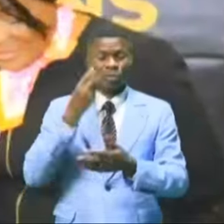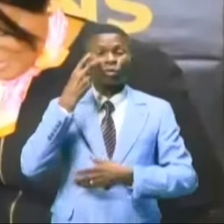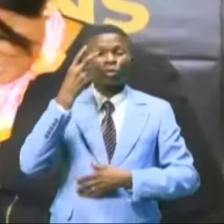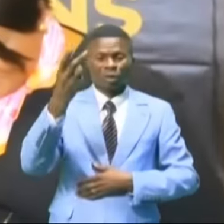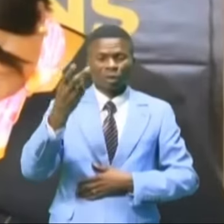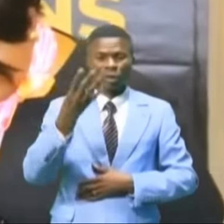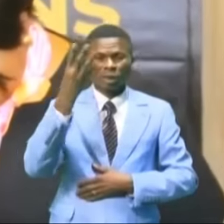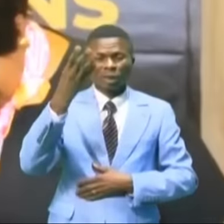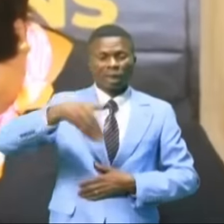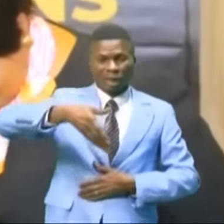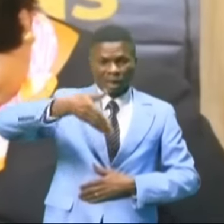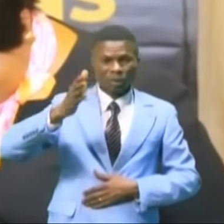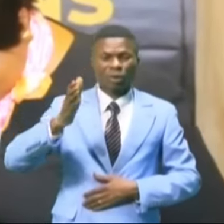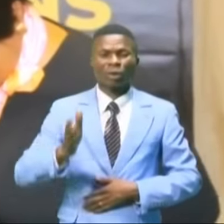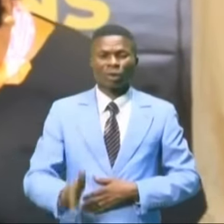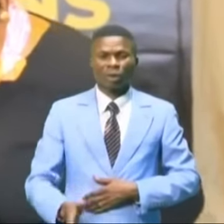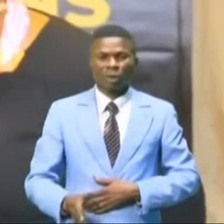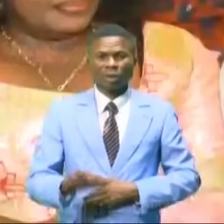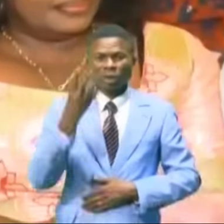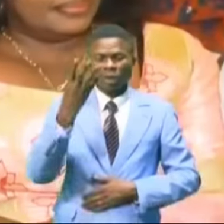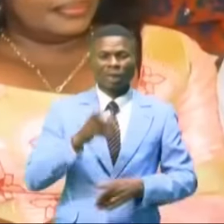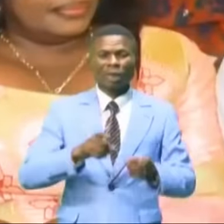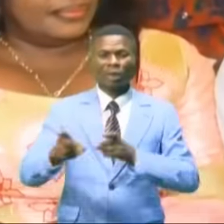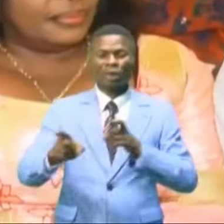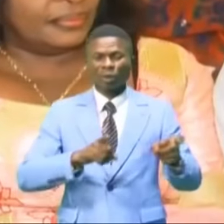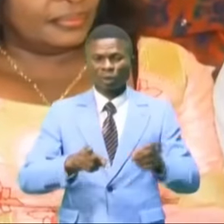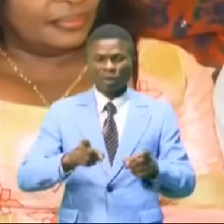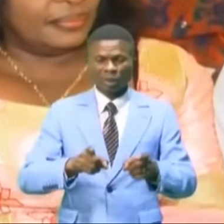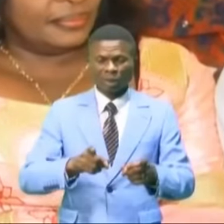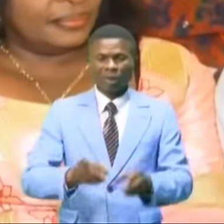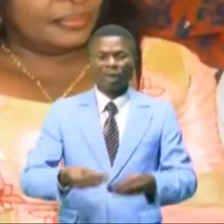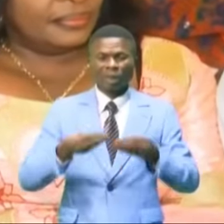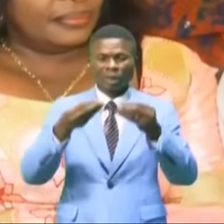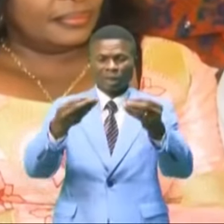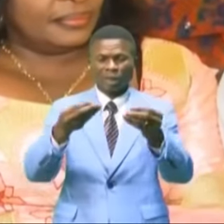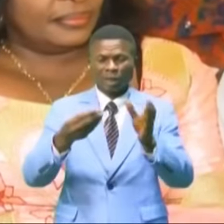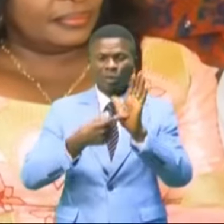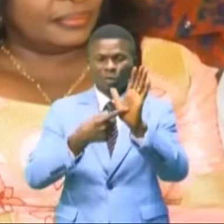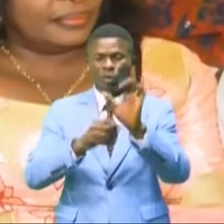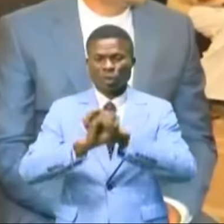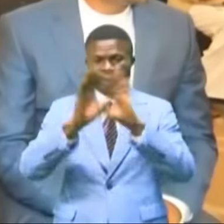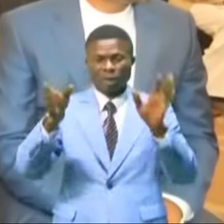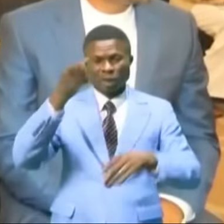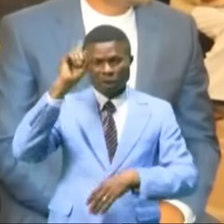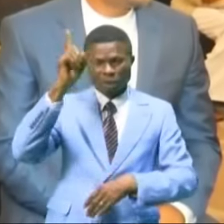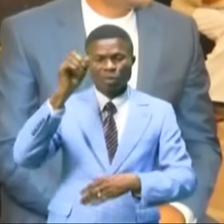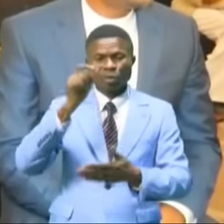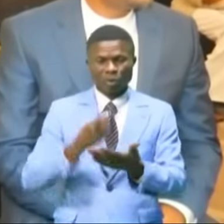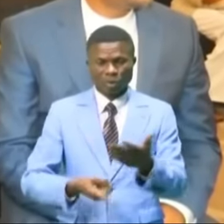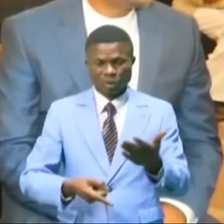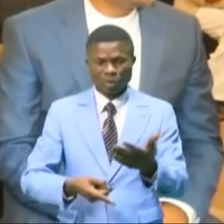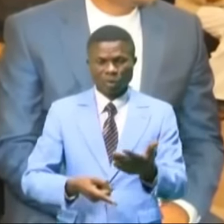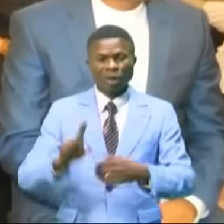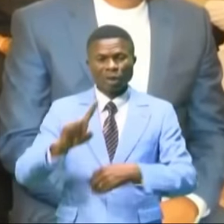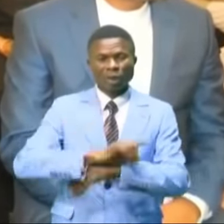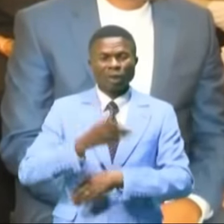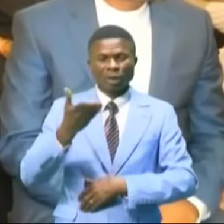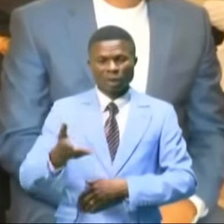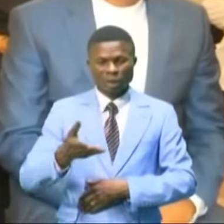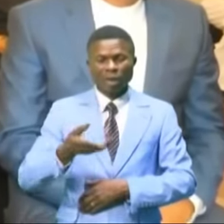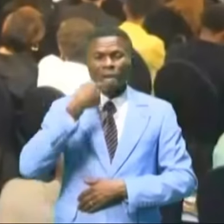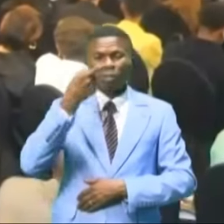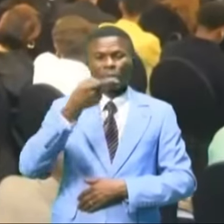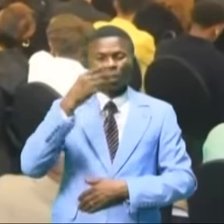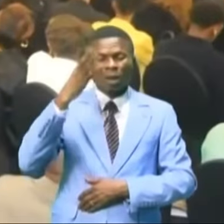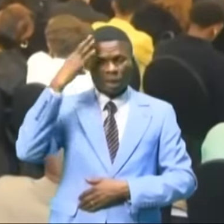quatre spécialistes des quatre domaines a été mise à profit. Le premier a à cette occasion partagé